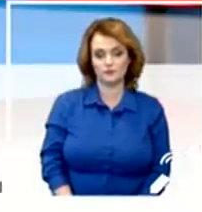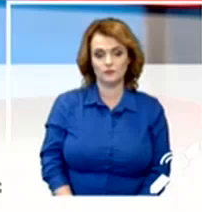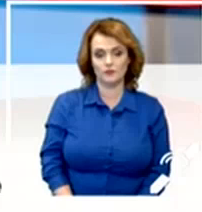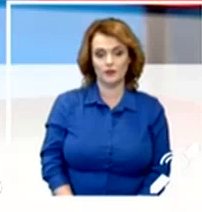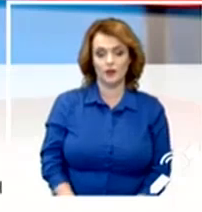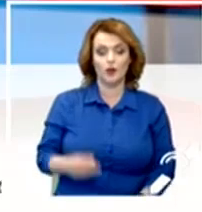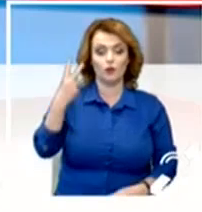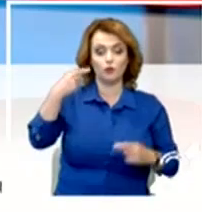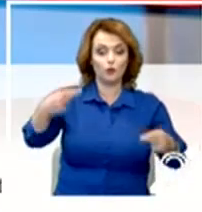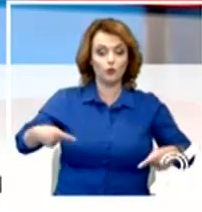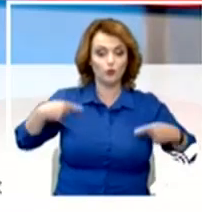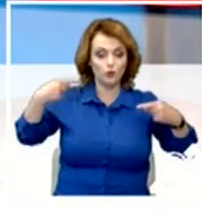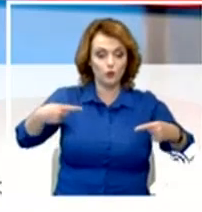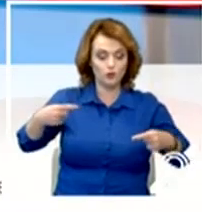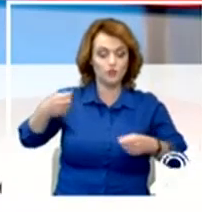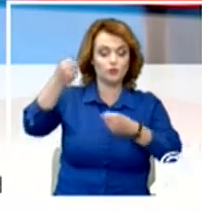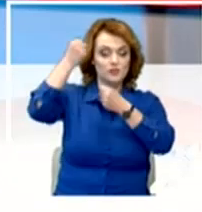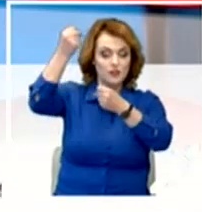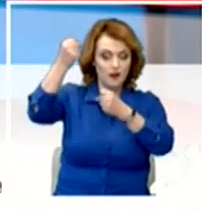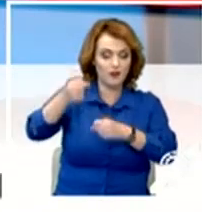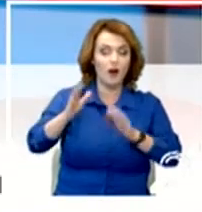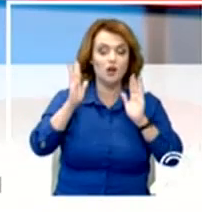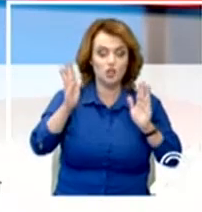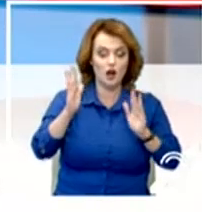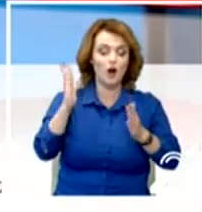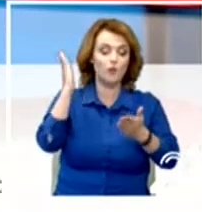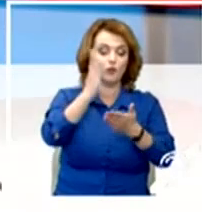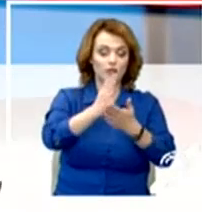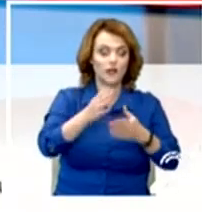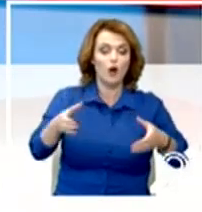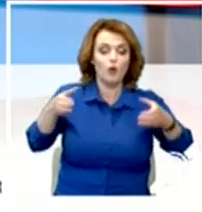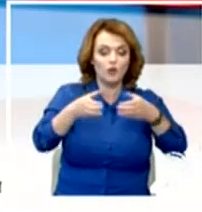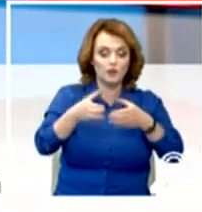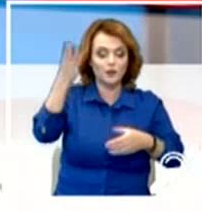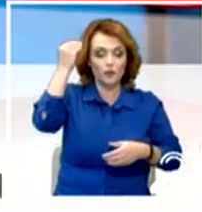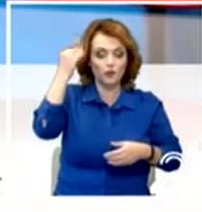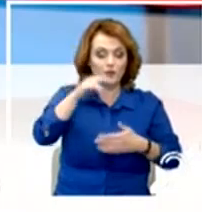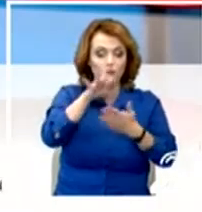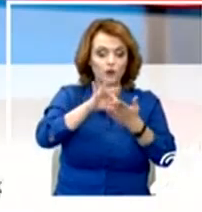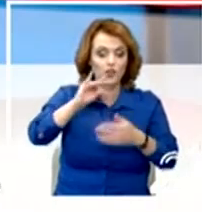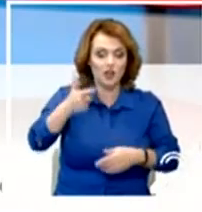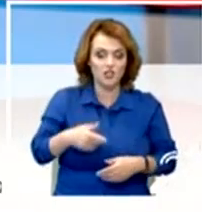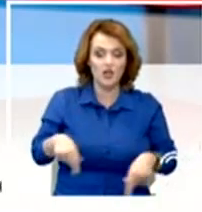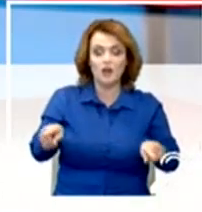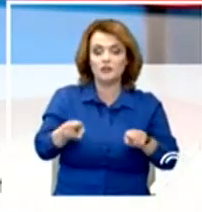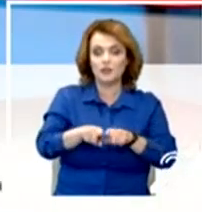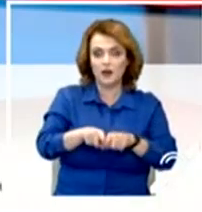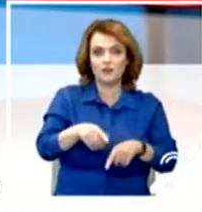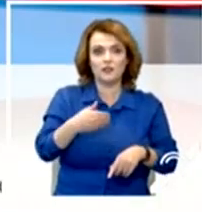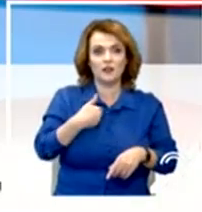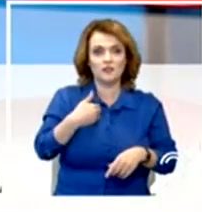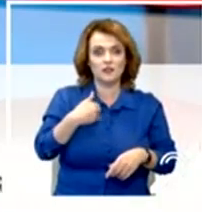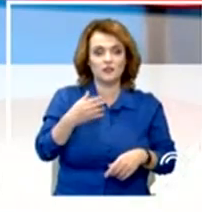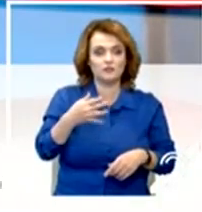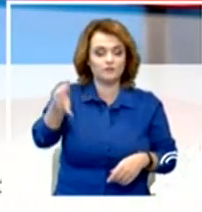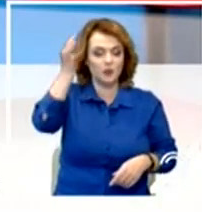Pe două roți și cu tricolorul lângă ei, așa a pornit o echipă de basarabeni la Iași pentru a-i omagia pe eroii români căzuți pe